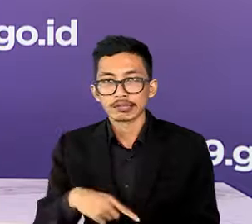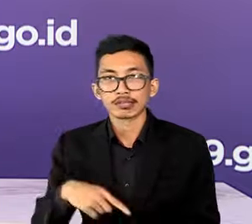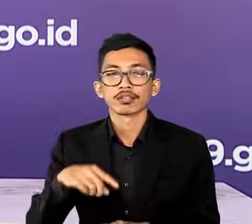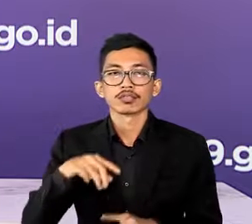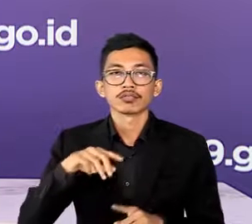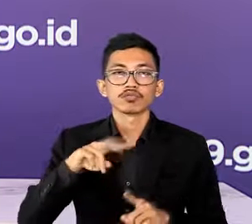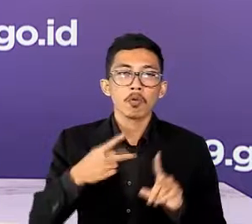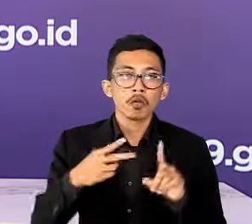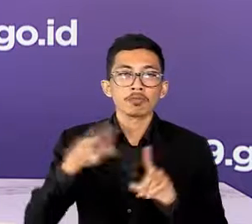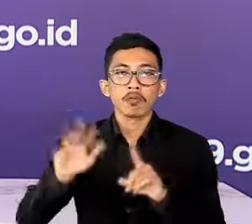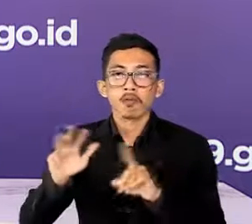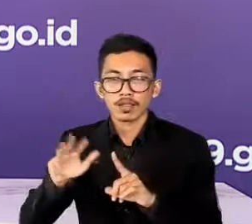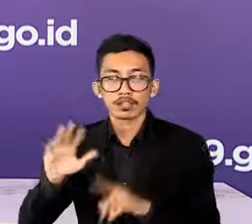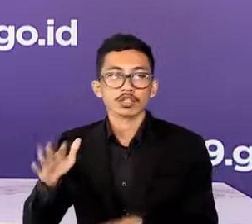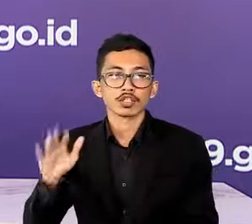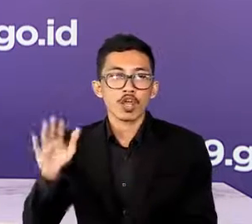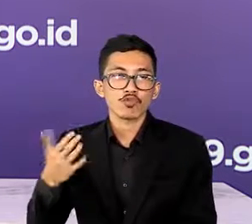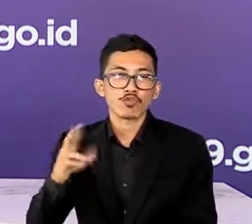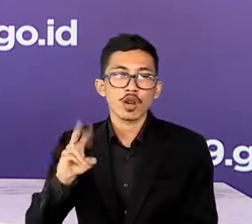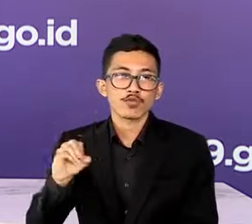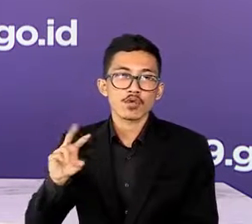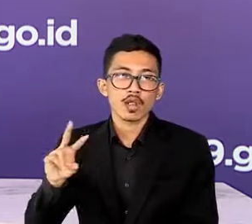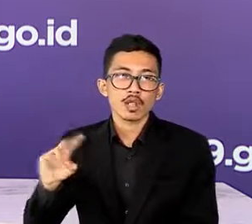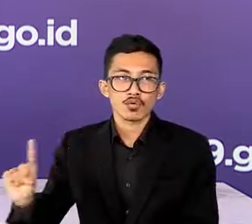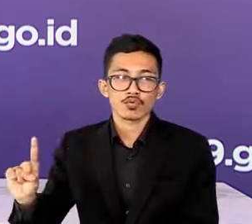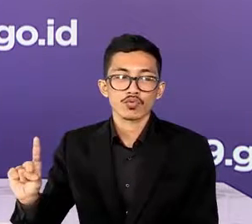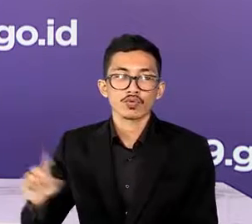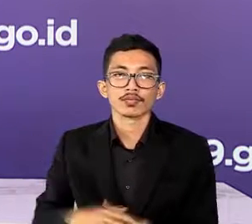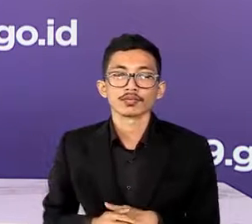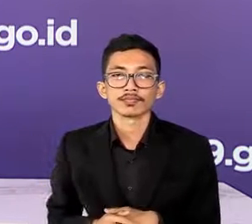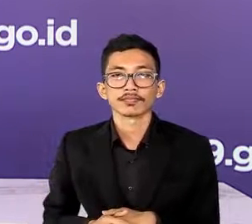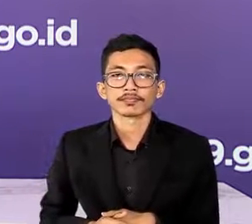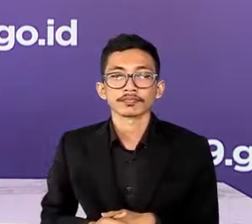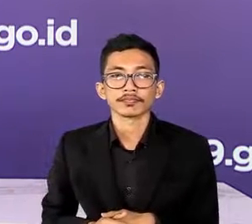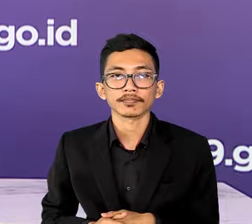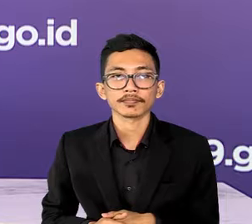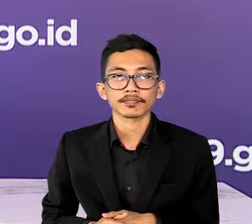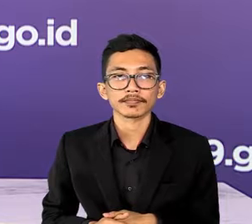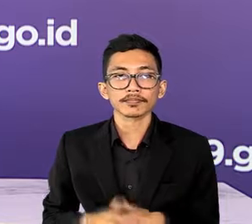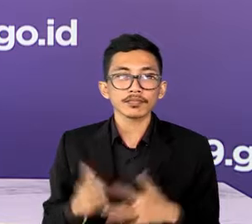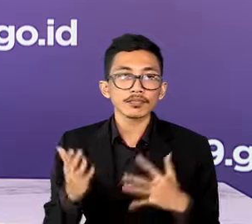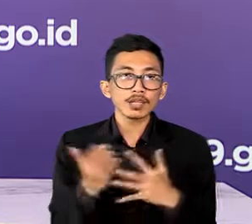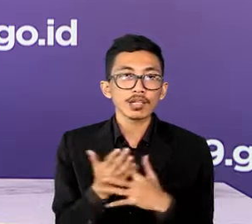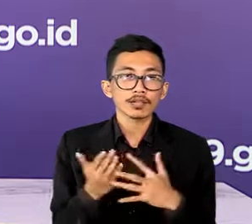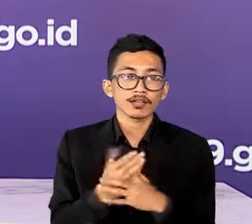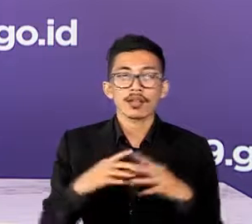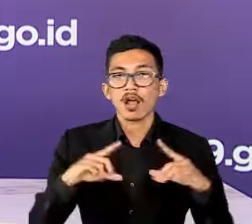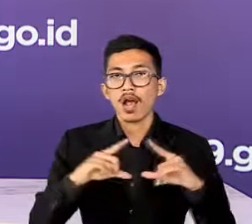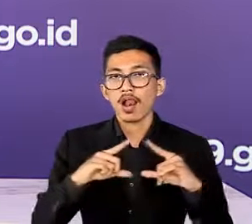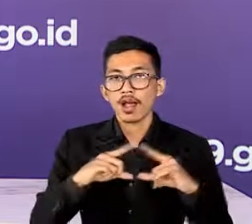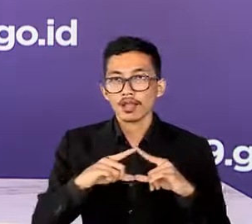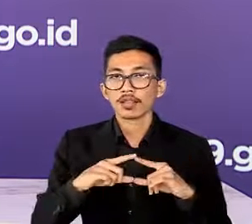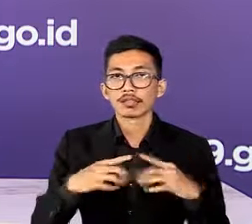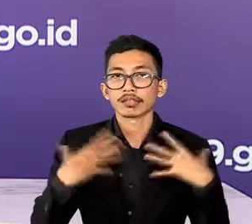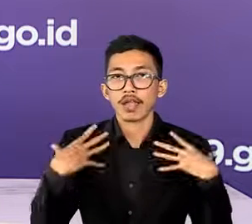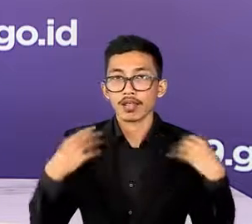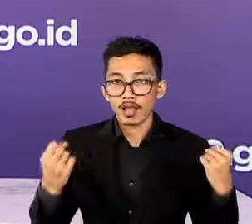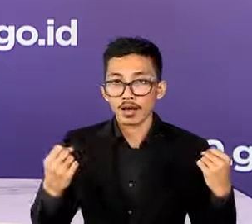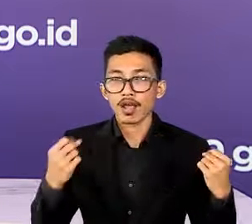1918 kering 2021 sedangkan terkait peningkatan aksesibilitas alat dan material kesehatan